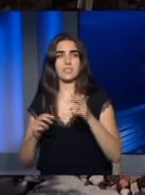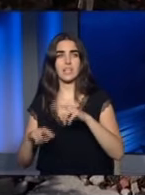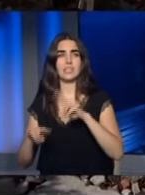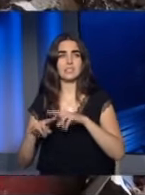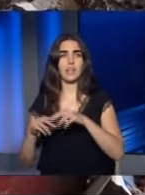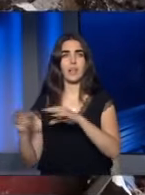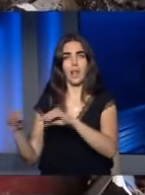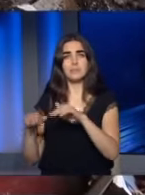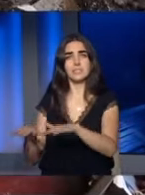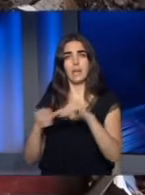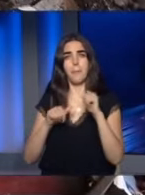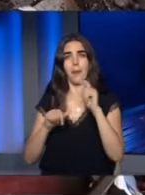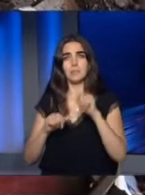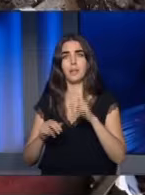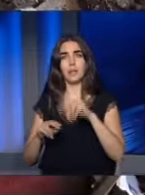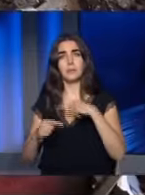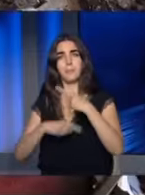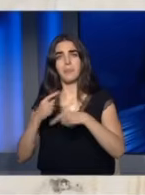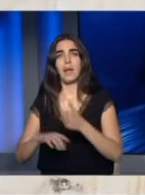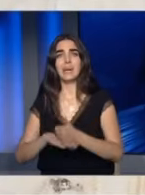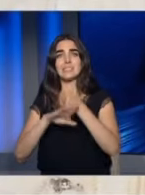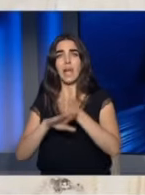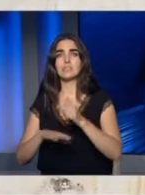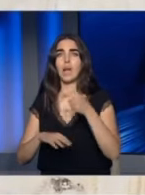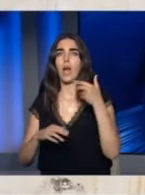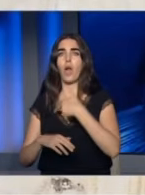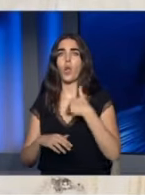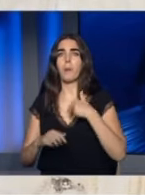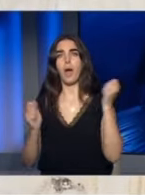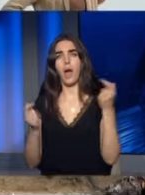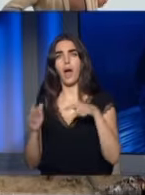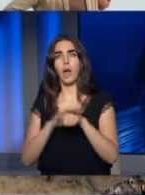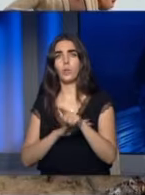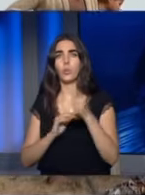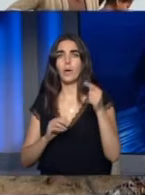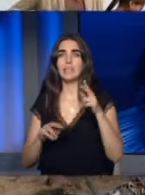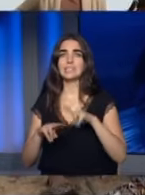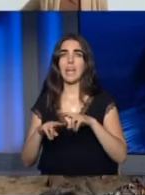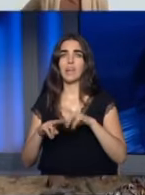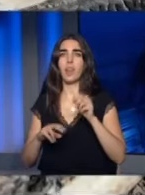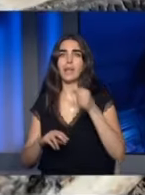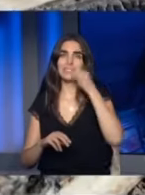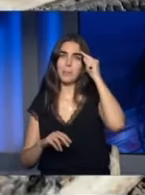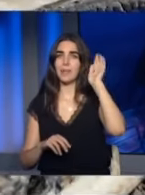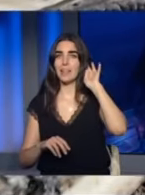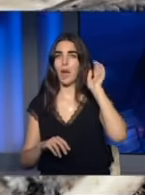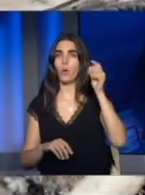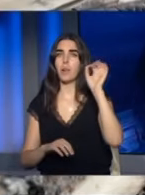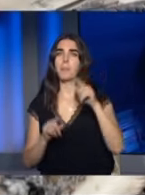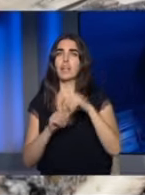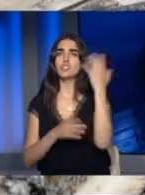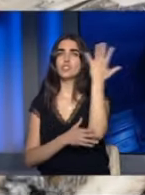اشارت الى ان واشنطن يمكن ان تكون قد وضعت مسارا لانزال رئيس حكوم حكومه العدو الاسرائيلي بنيامين